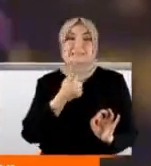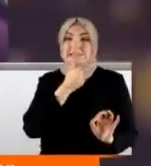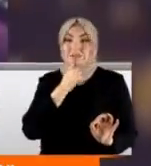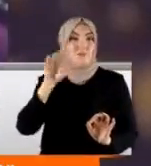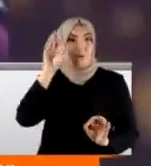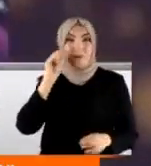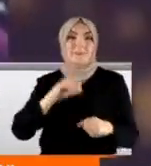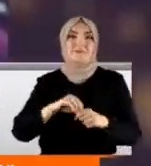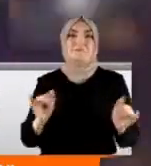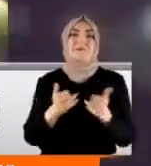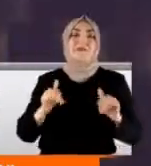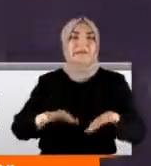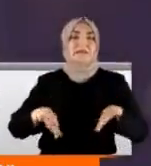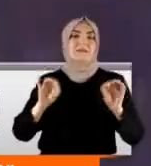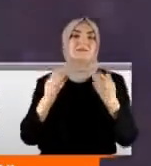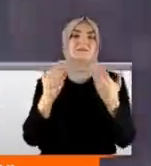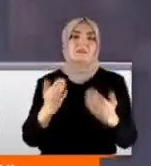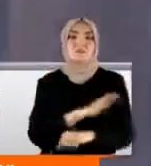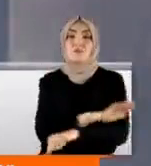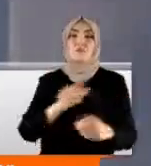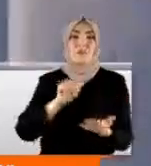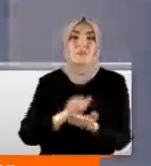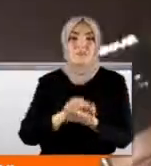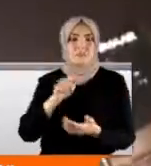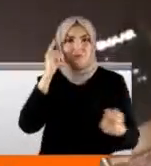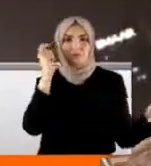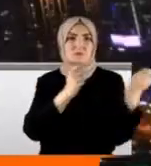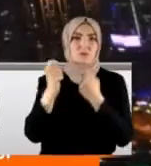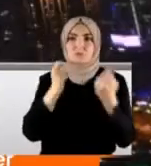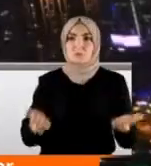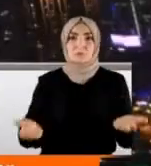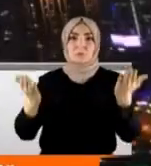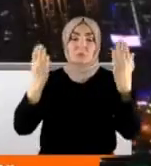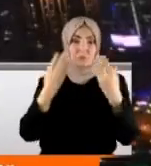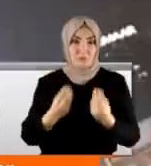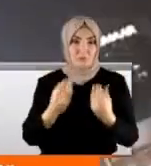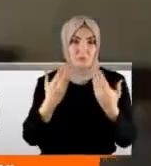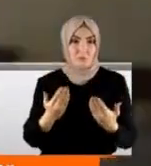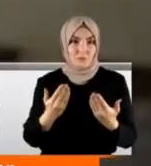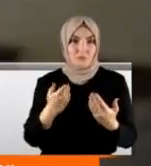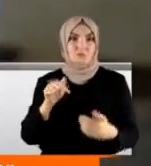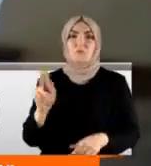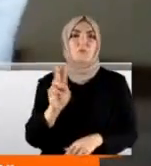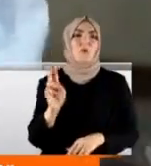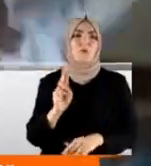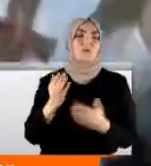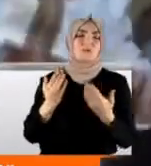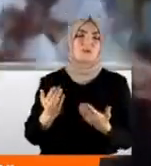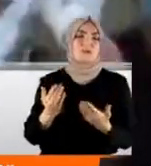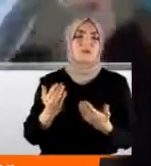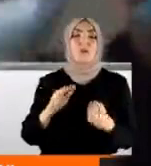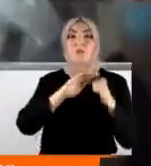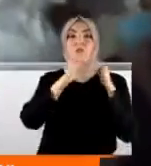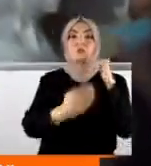görüntüler tartışmaları da beraberinde getirdi. Akım Dubai'de bulunan dünyanın en yüksek binası